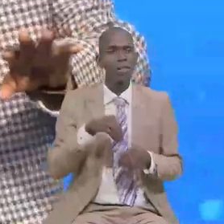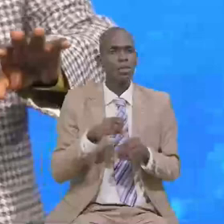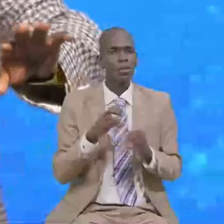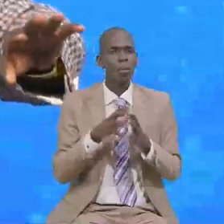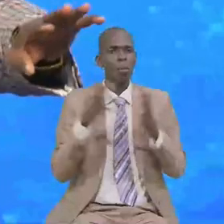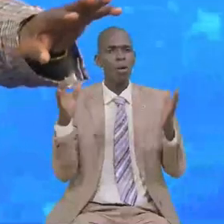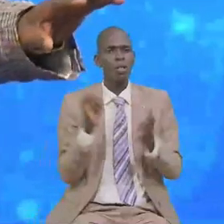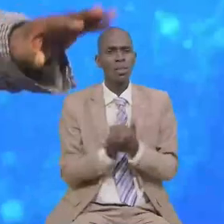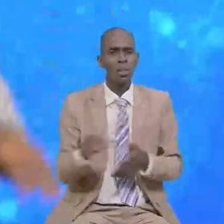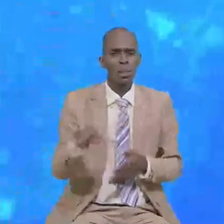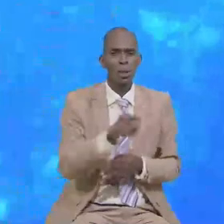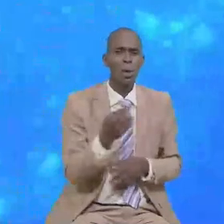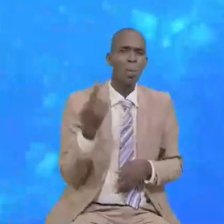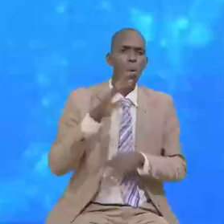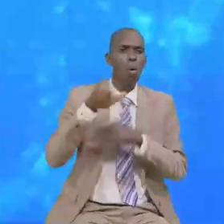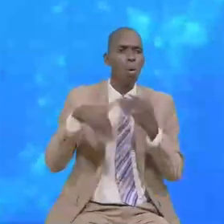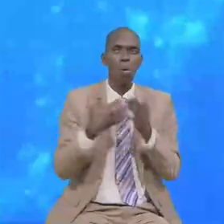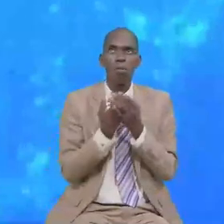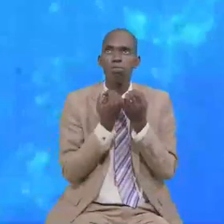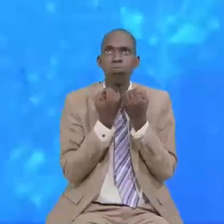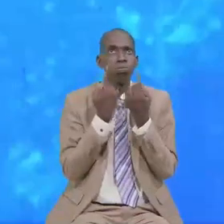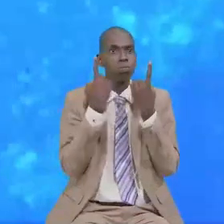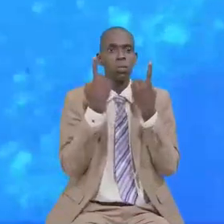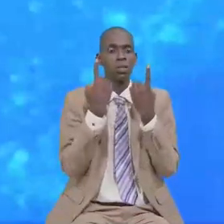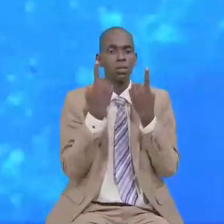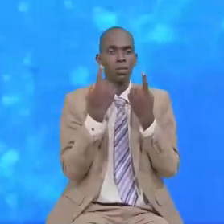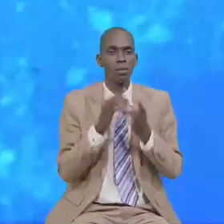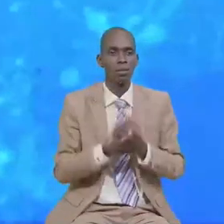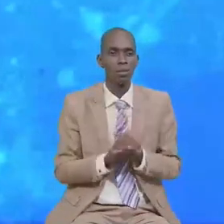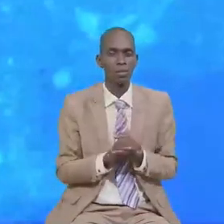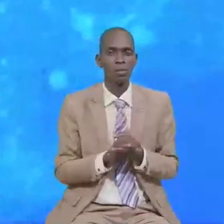De sorte qu'ils étaient tous dans l'étonnement.